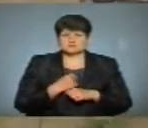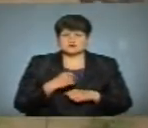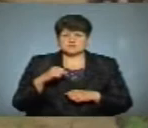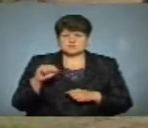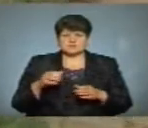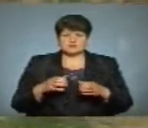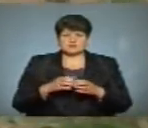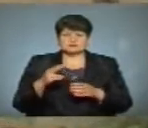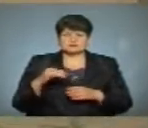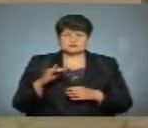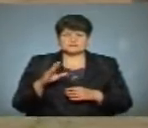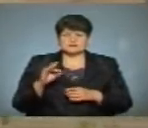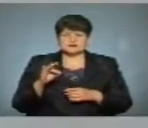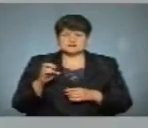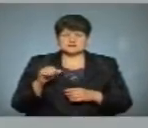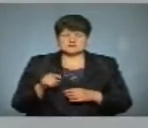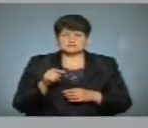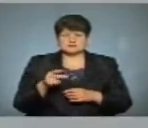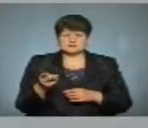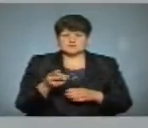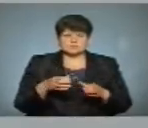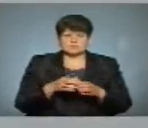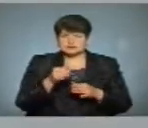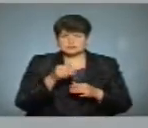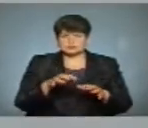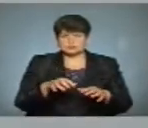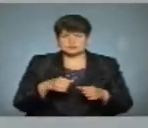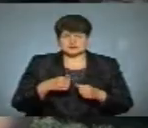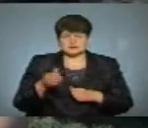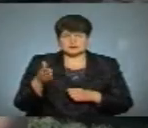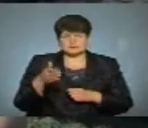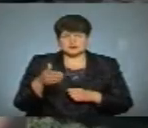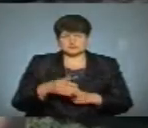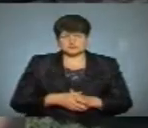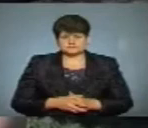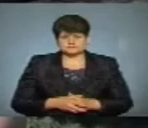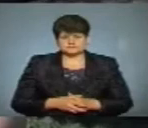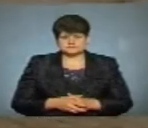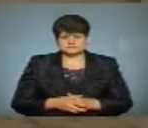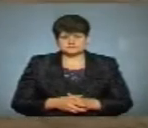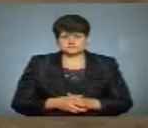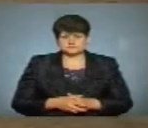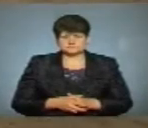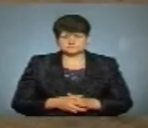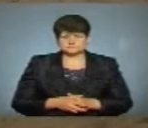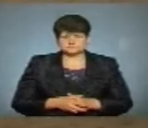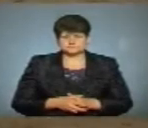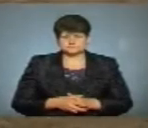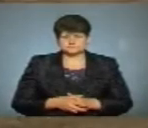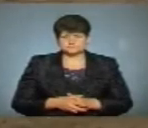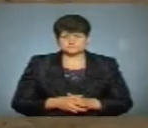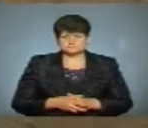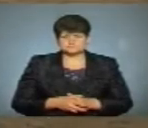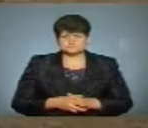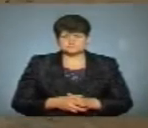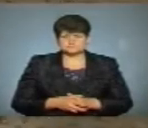Об'єднані групи «Північ» і «Південь» так і не змогли отримати прапор, повідомив Богдан Бутковський. Марія Котенко, Андрій Прокопів.